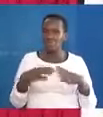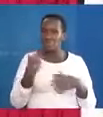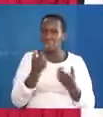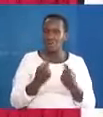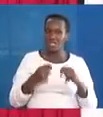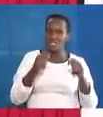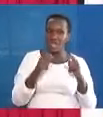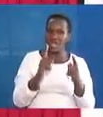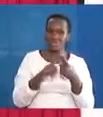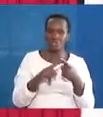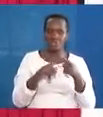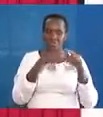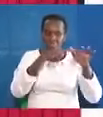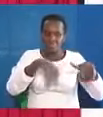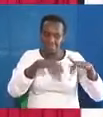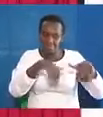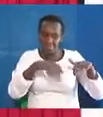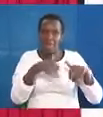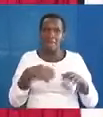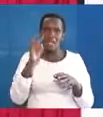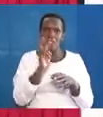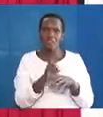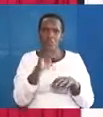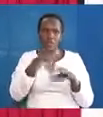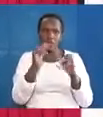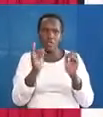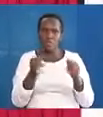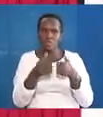kuchimbua makaburi, nilisoma kwa gazeti juzi,